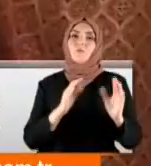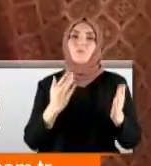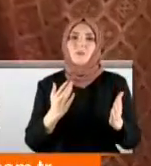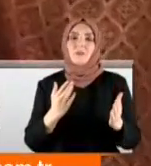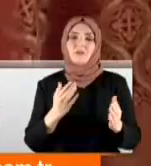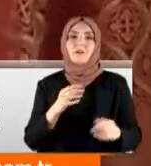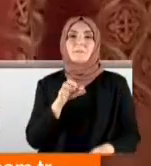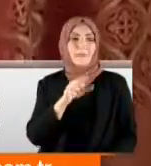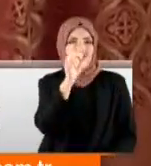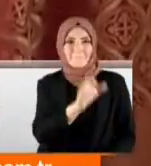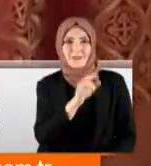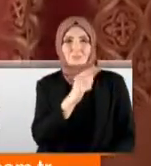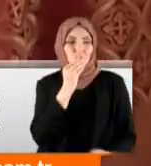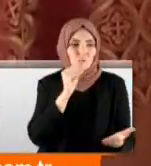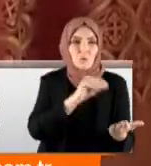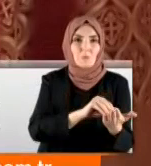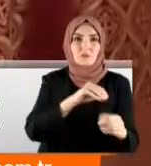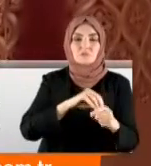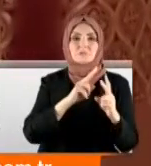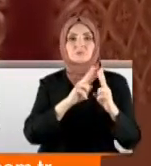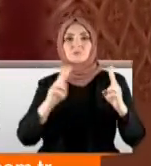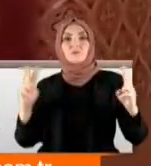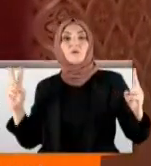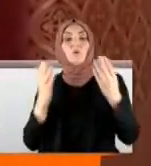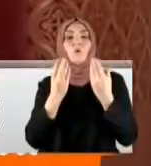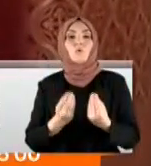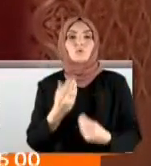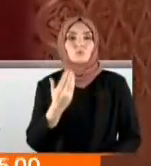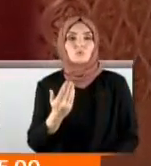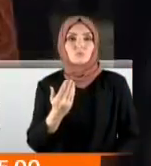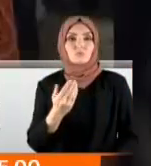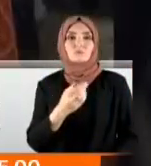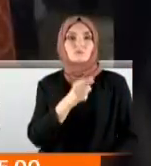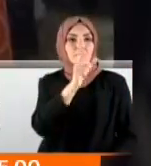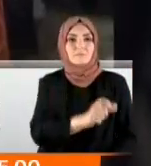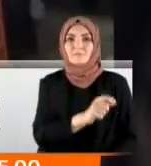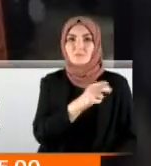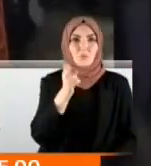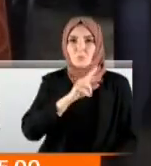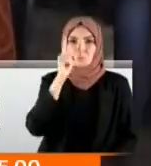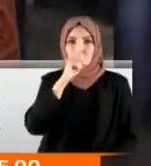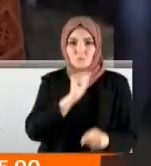sıraya girdi. Üstelik başpiskoposun salgından ölmesini umursamadan.